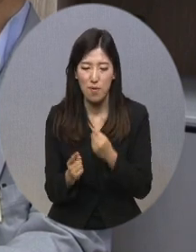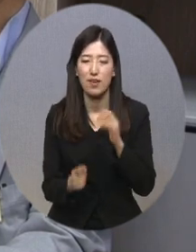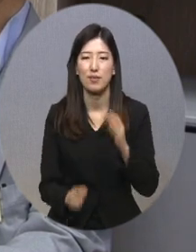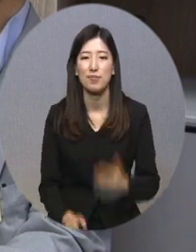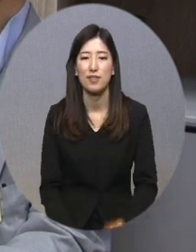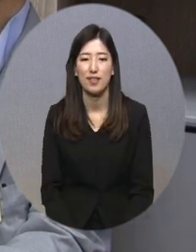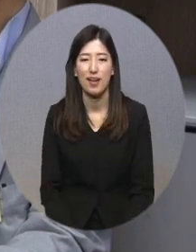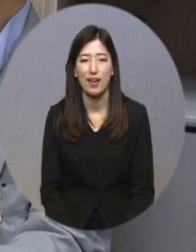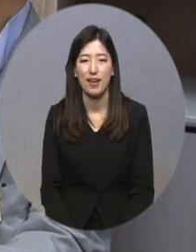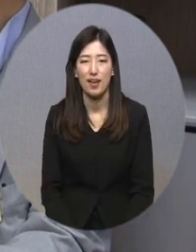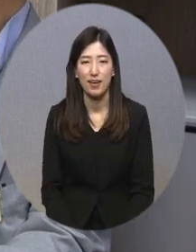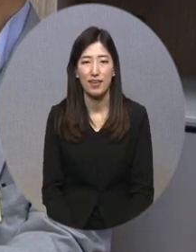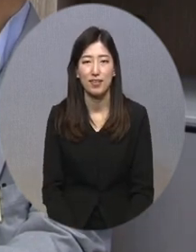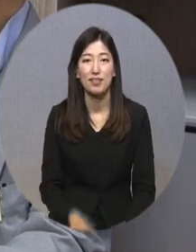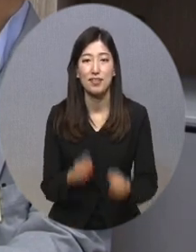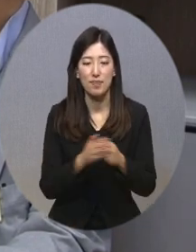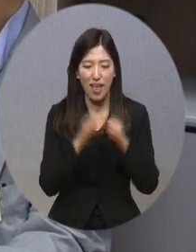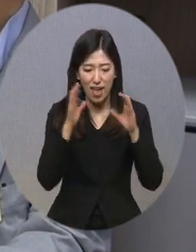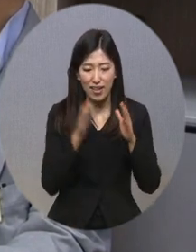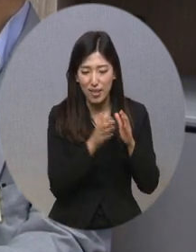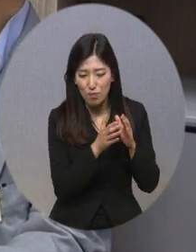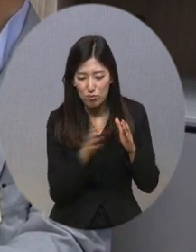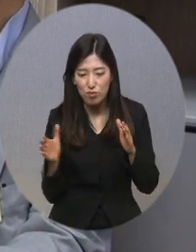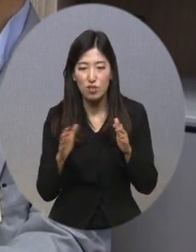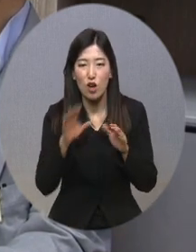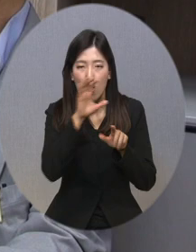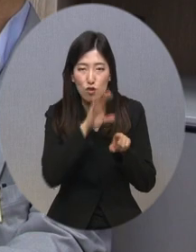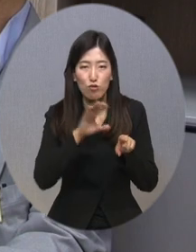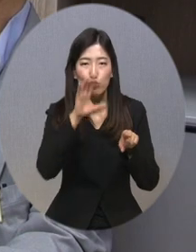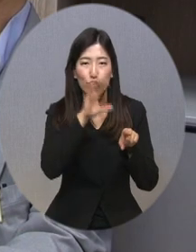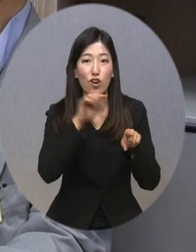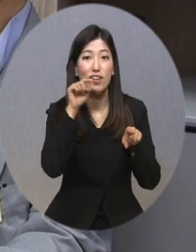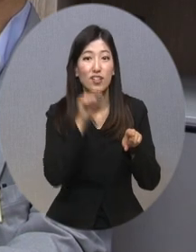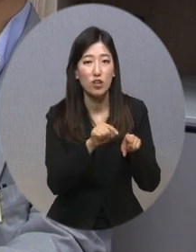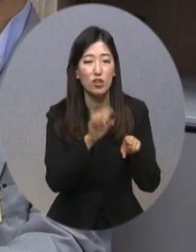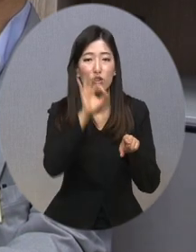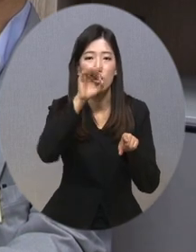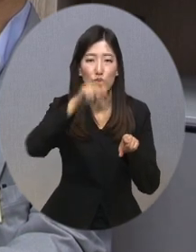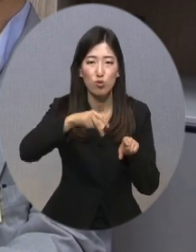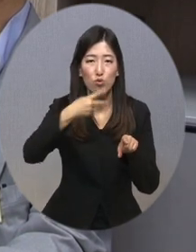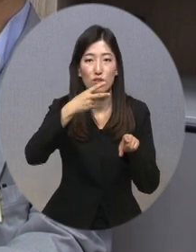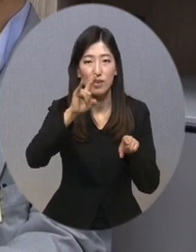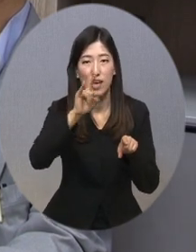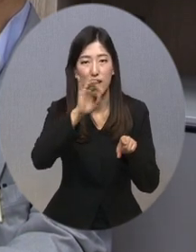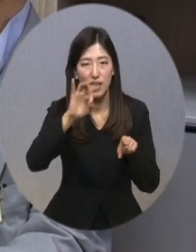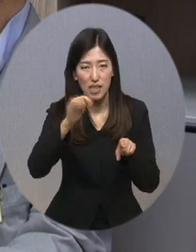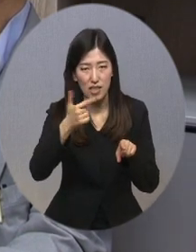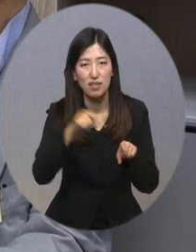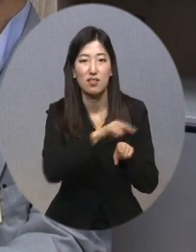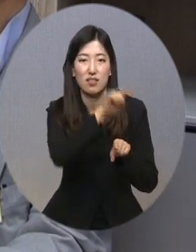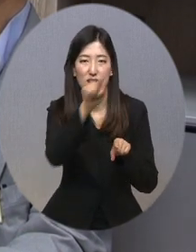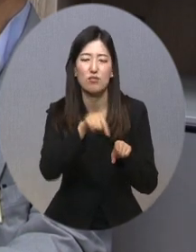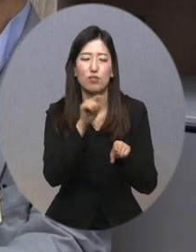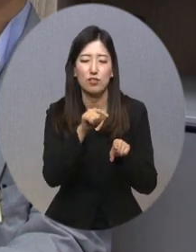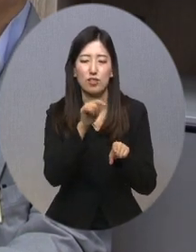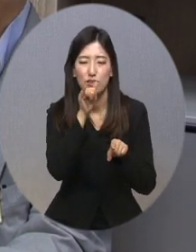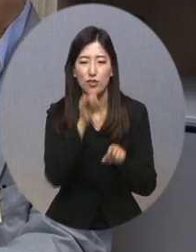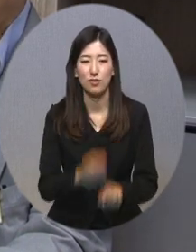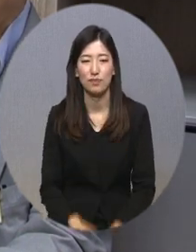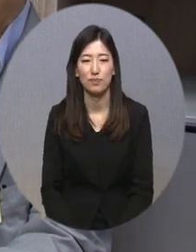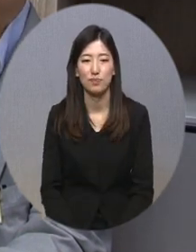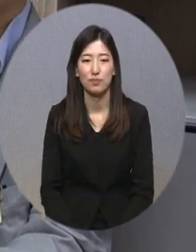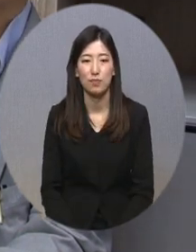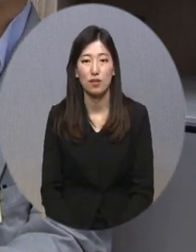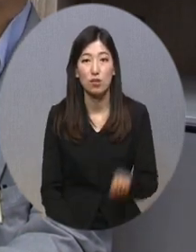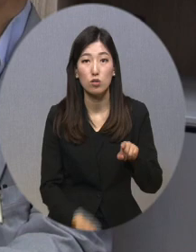어려서부터 자연스럽게 이루어지고 있는 거죠. 예. 그들은. 예. 그래서 이렇게 그 어떤 그 국민적인